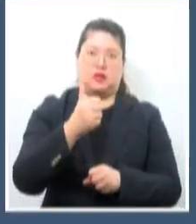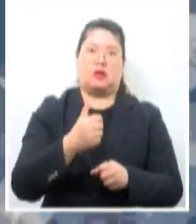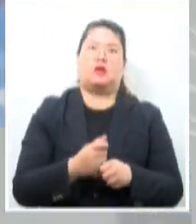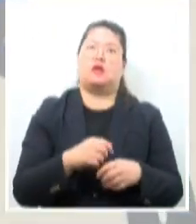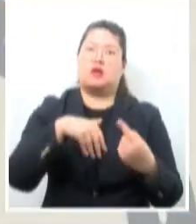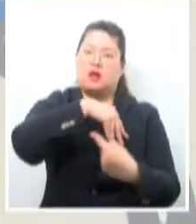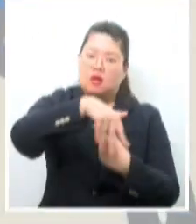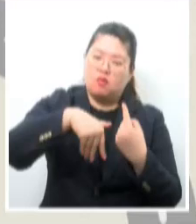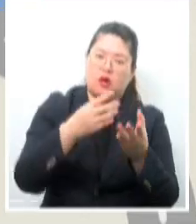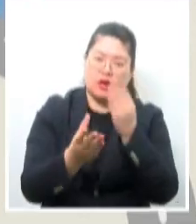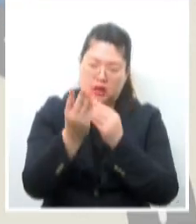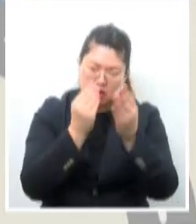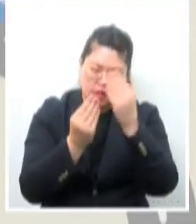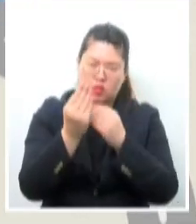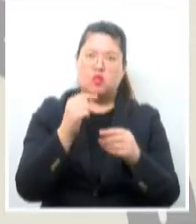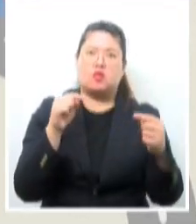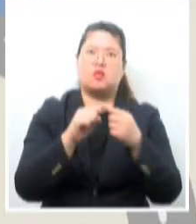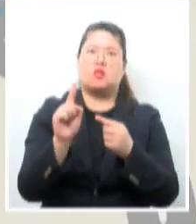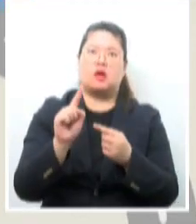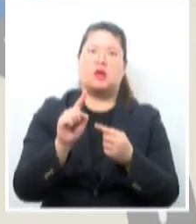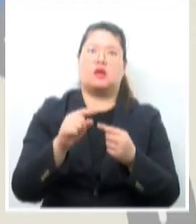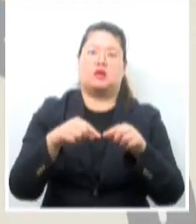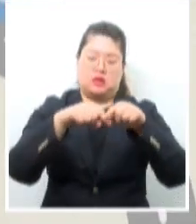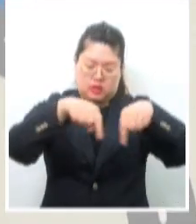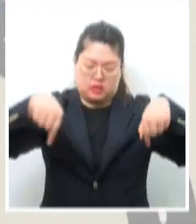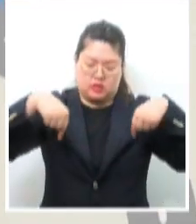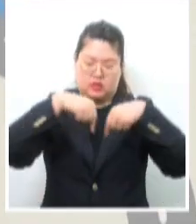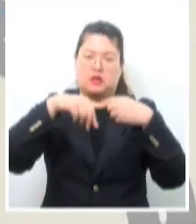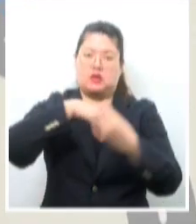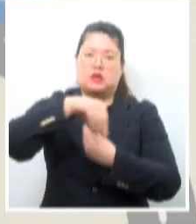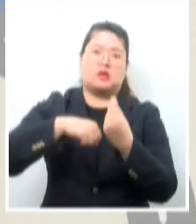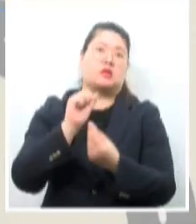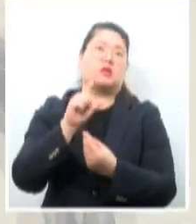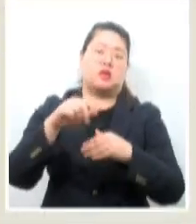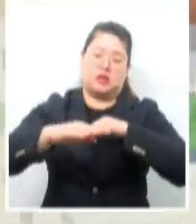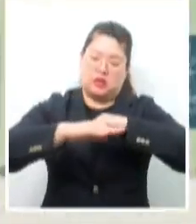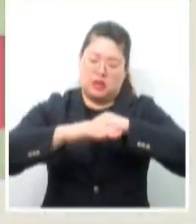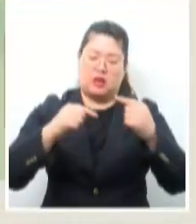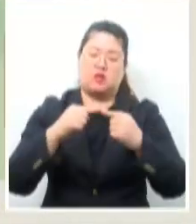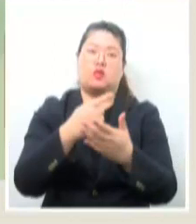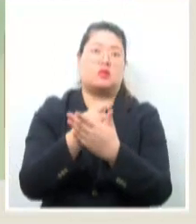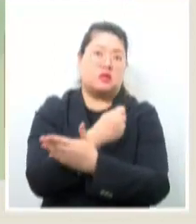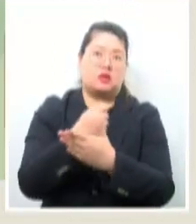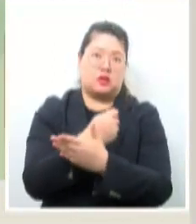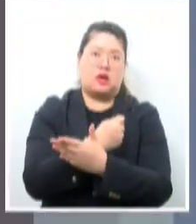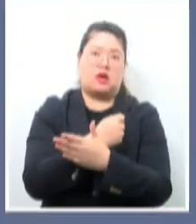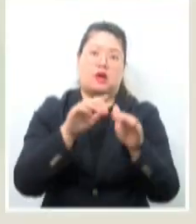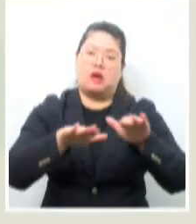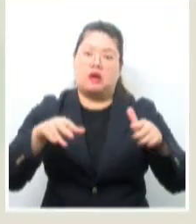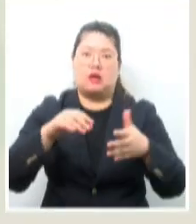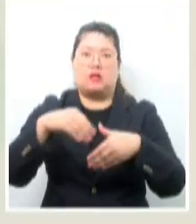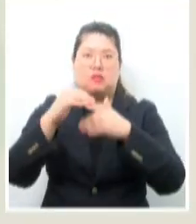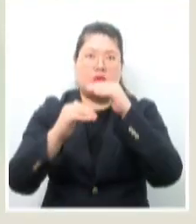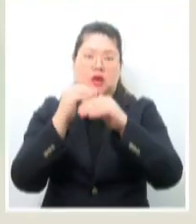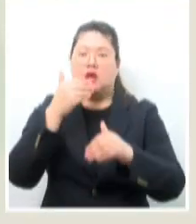เวศการเรียนรู้เชิงพื้นที่ในเขตพัฒนาเศรษฐกิจพิเศษชายแดนตากกลไกการพัฒนาเยาวชนคนรุ่นใหม่ที่ยั่